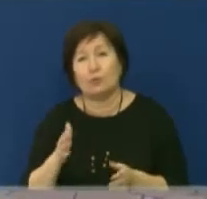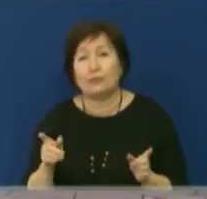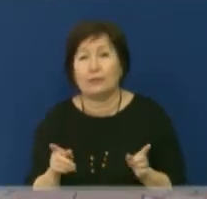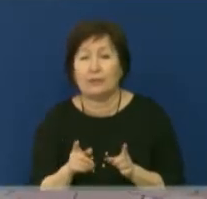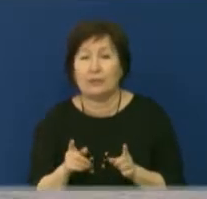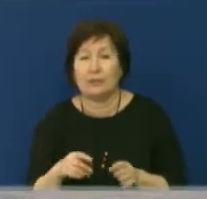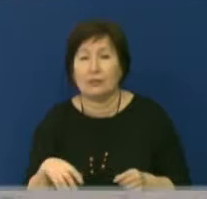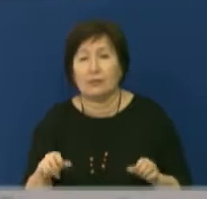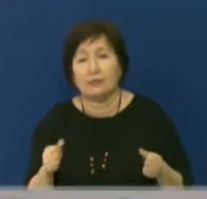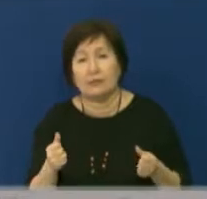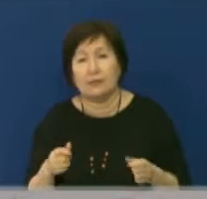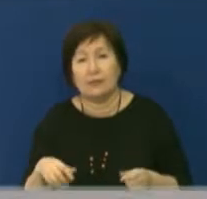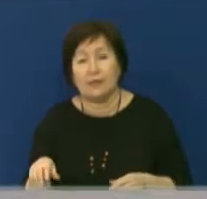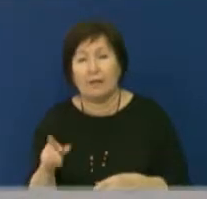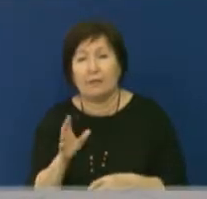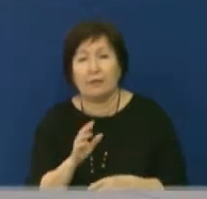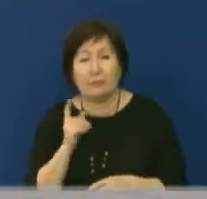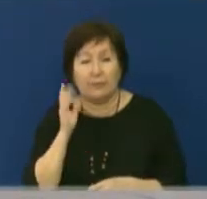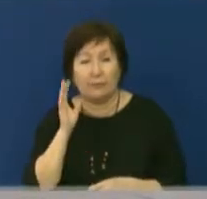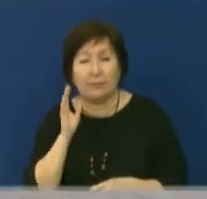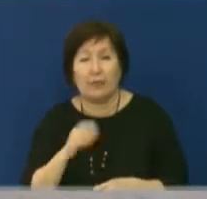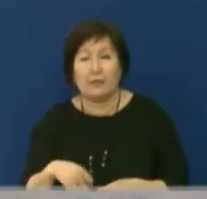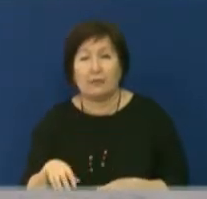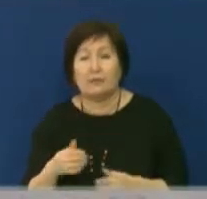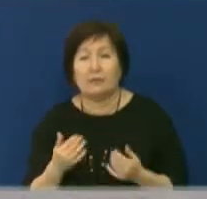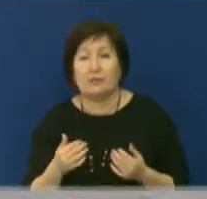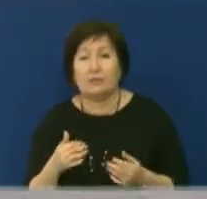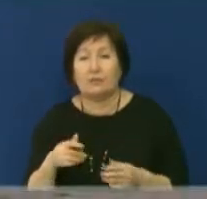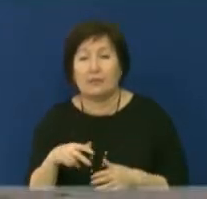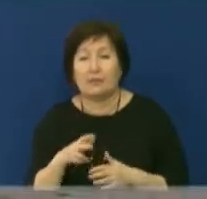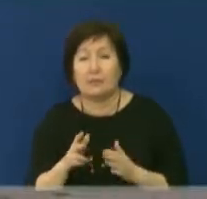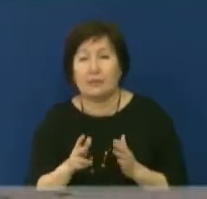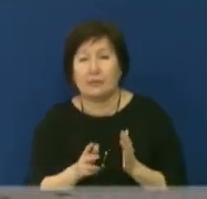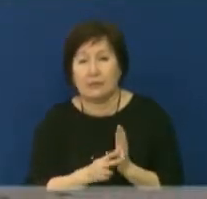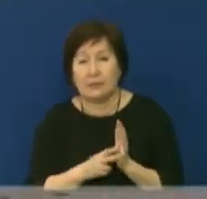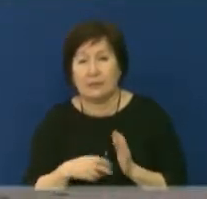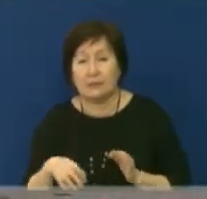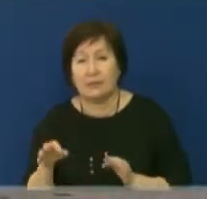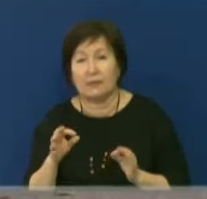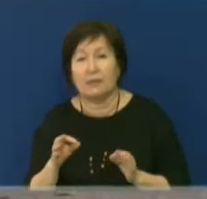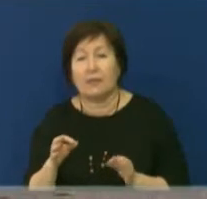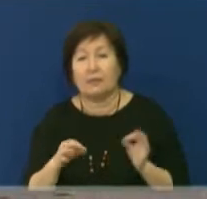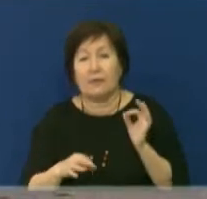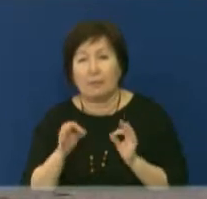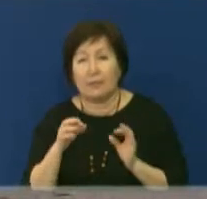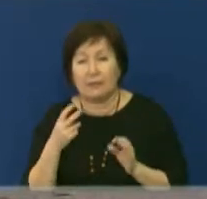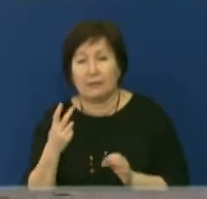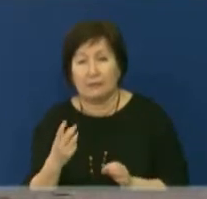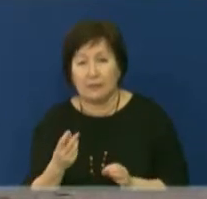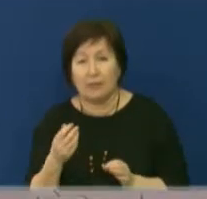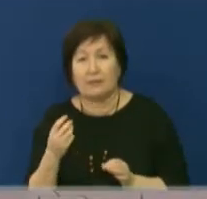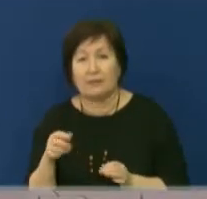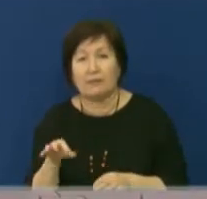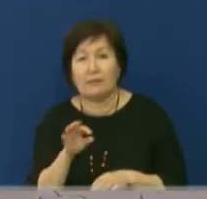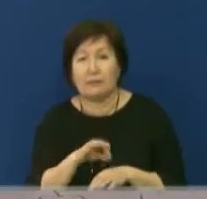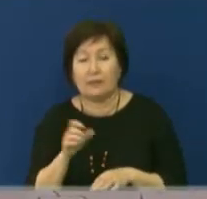для лечения инфицированных больных COVID-19 составляет 18,2%. Репродуктивное число инфекций по